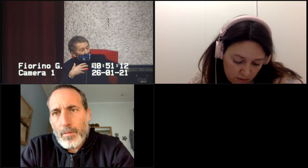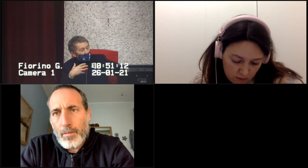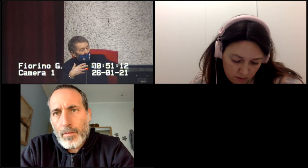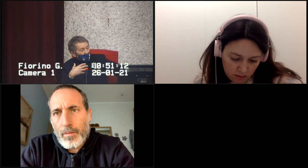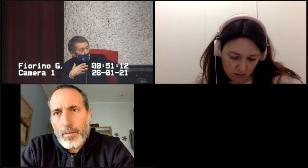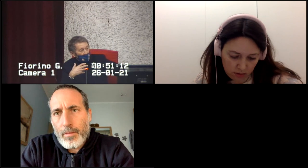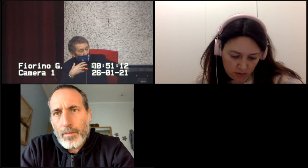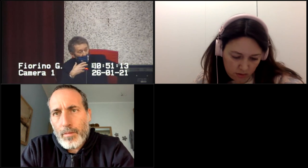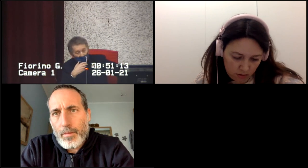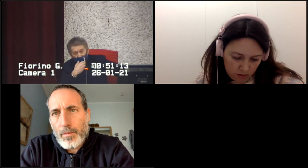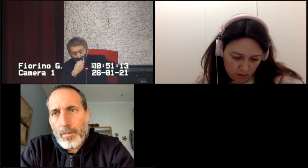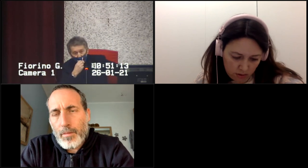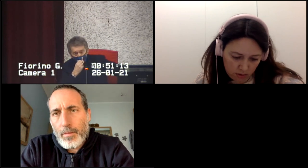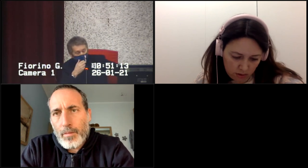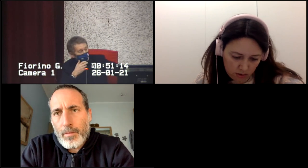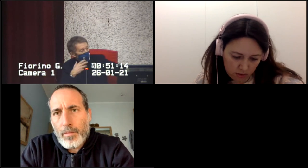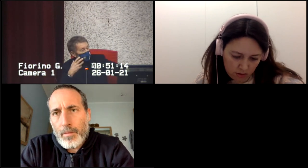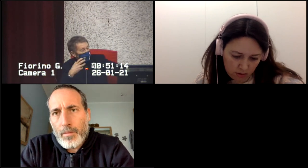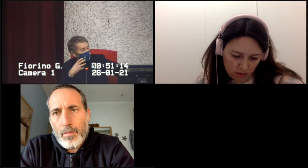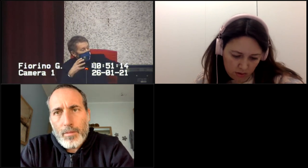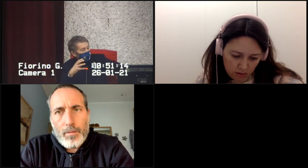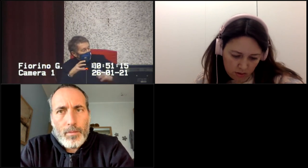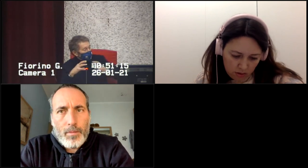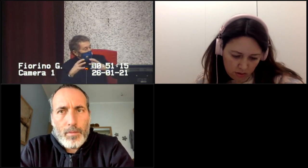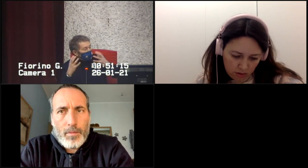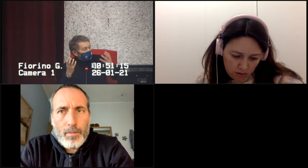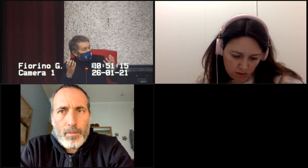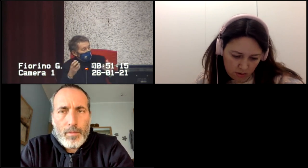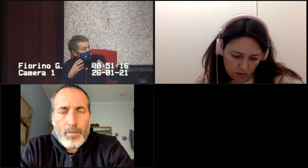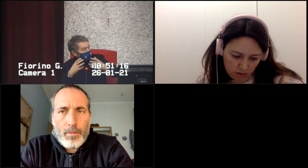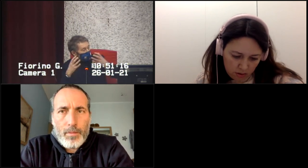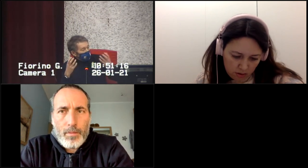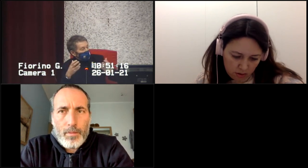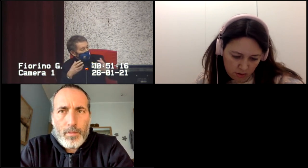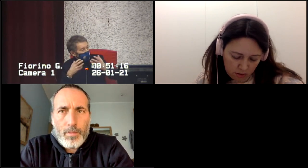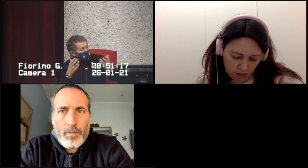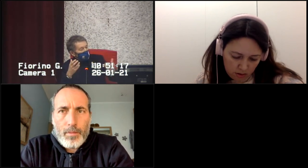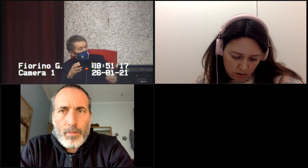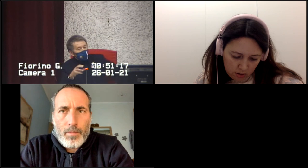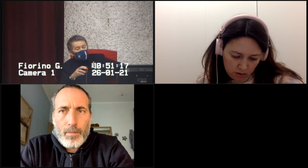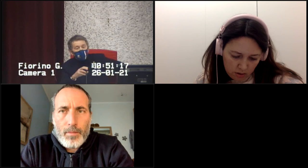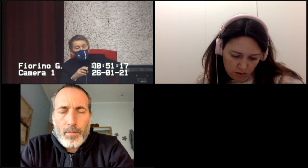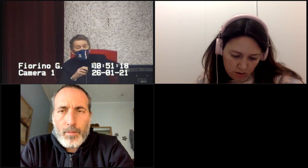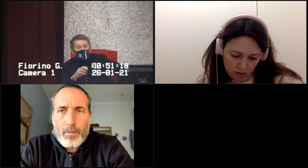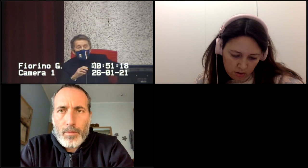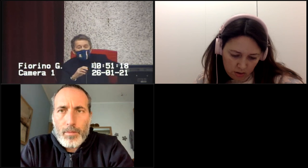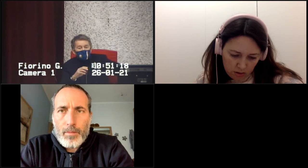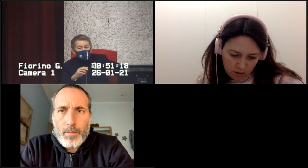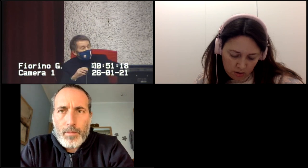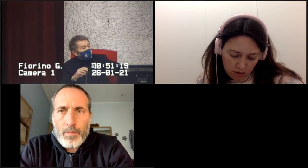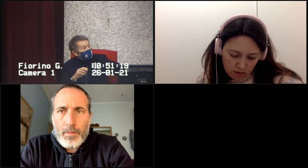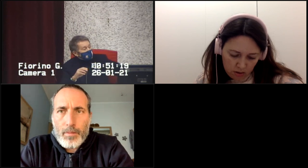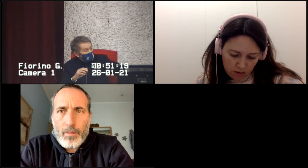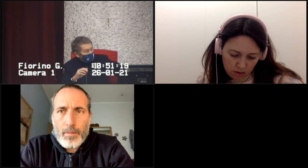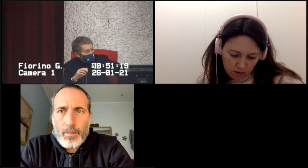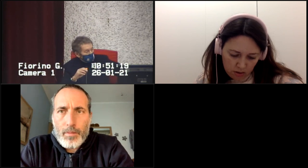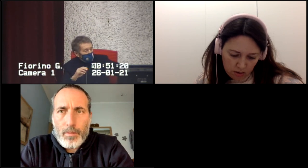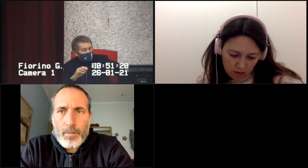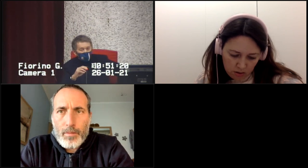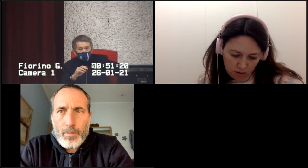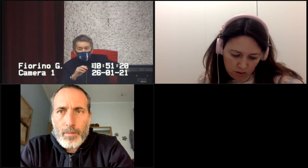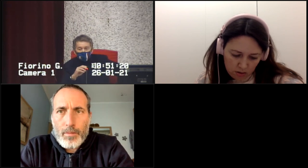poi, qualora non ci fosse stata l'unanimità o il desiderio da parte di tutti, mi sarei